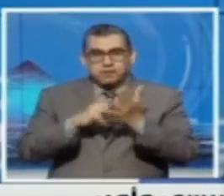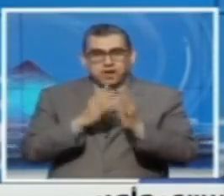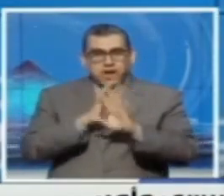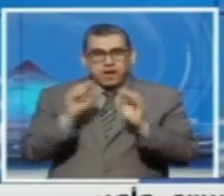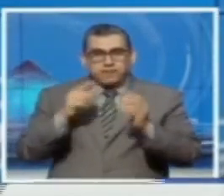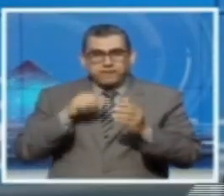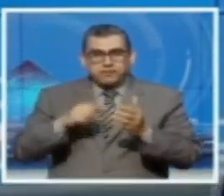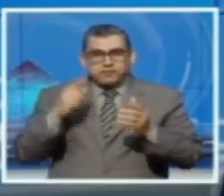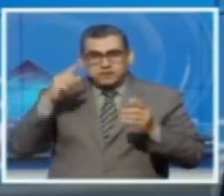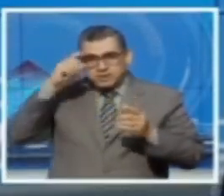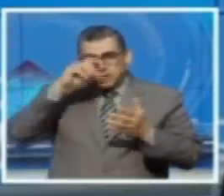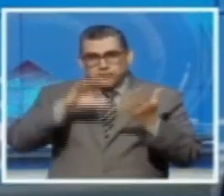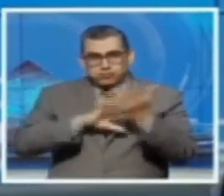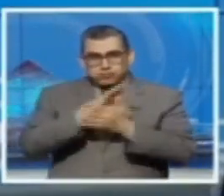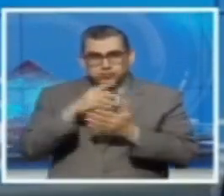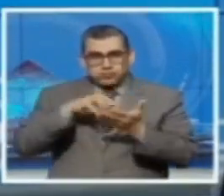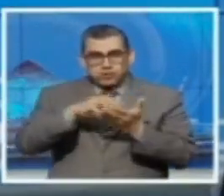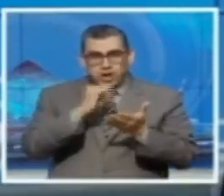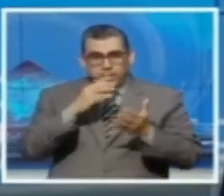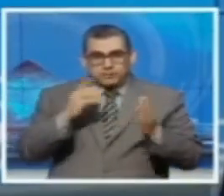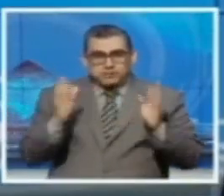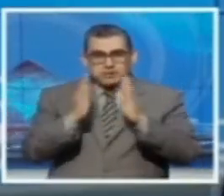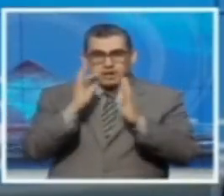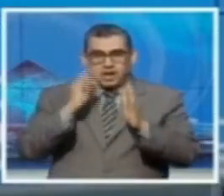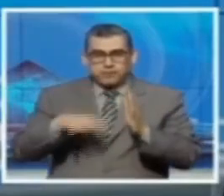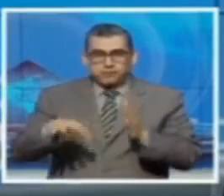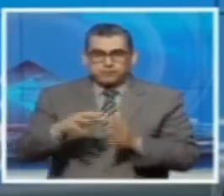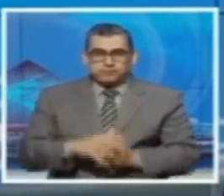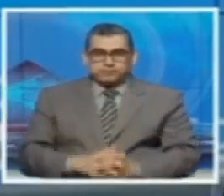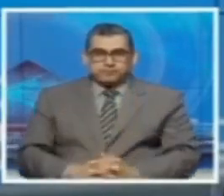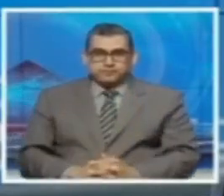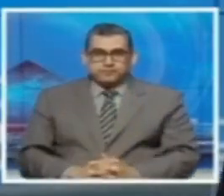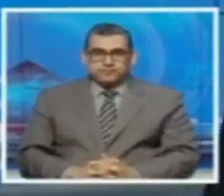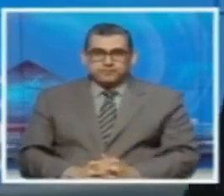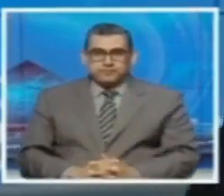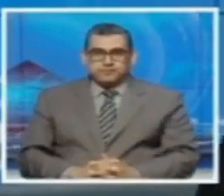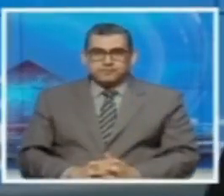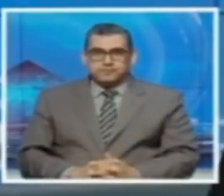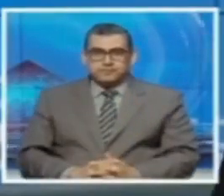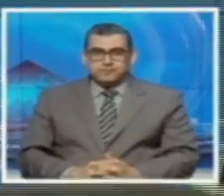مختلف الأزمات التي تمر بها دول المنطقة. نتابع.